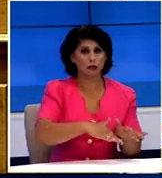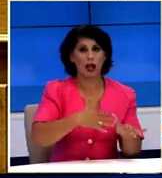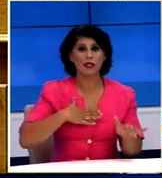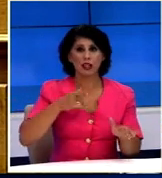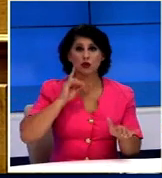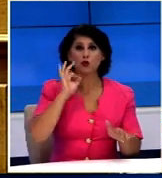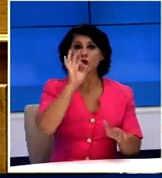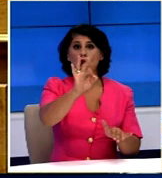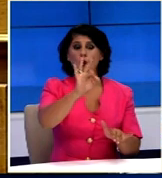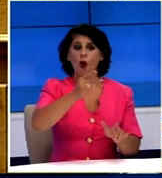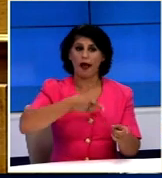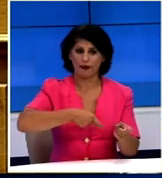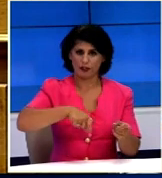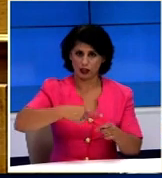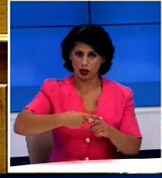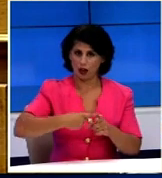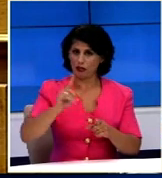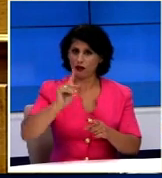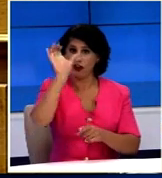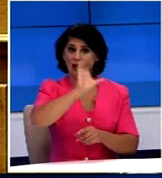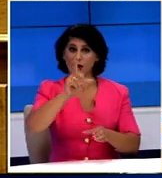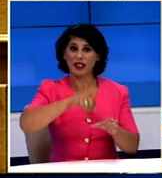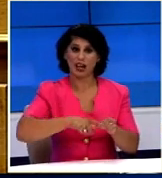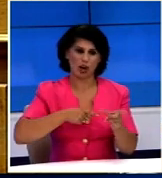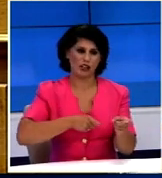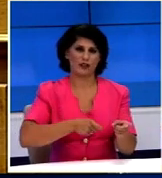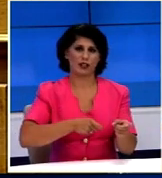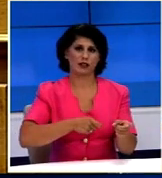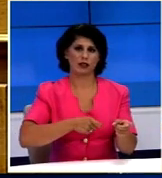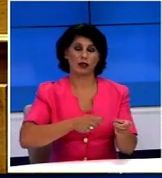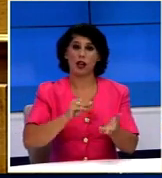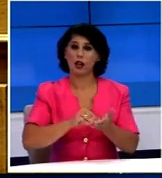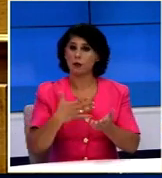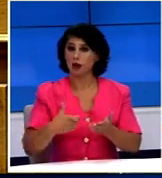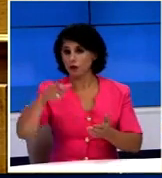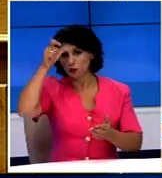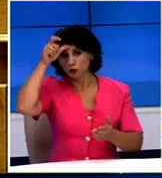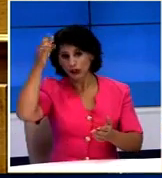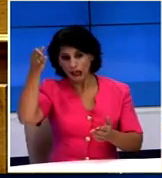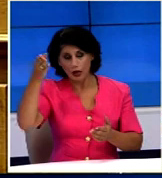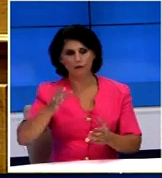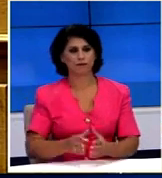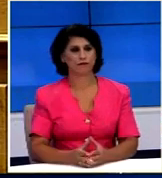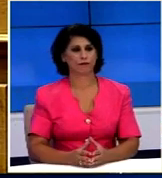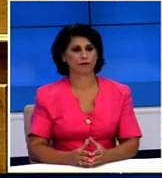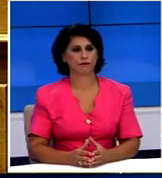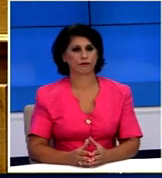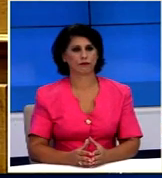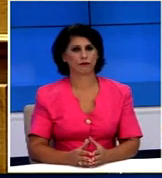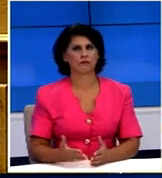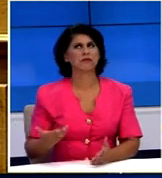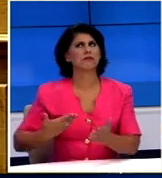Ελλάδα, να εκβιάσει κυρίως την Ευρωπαϊκή Ένωση. Και μια Τουρκία η οποία από